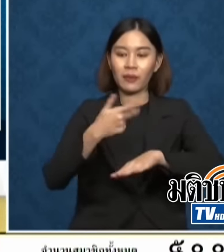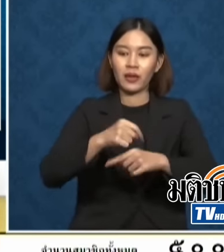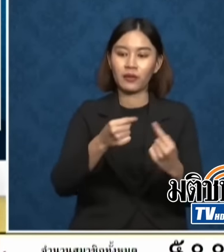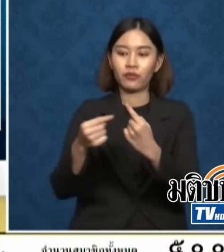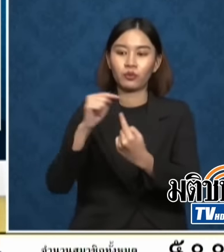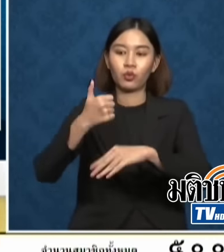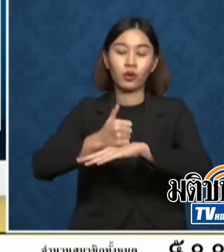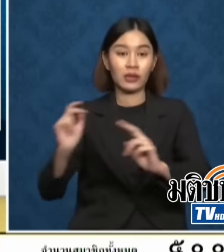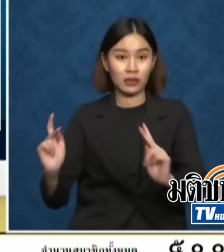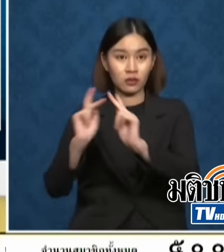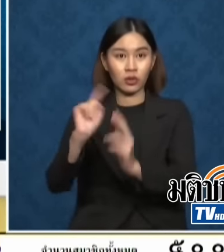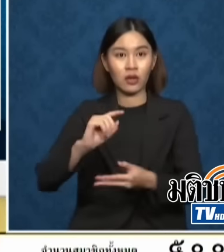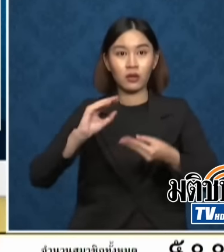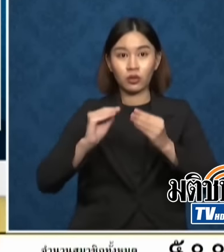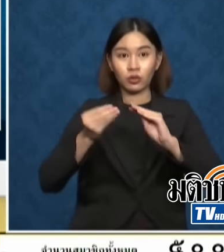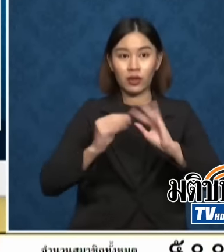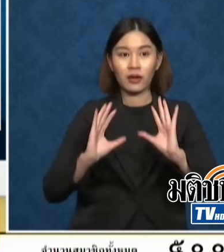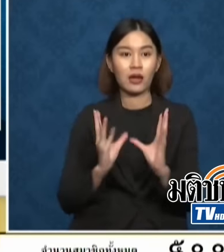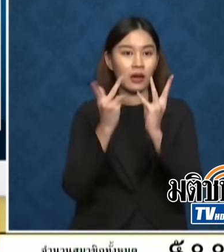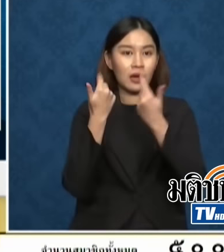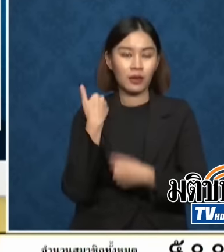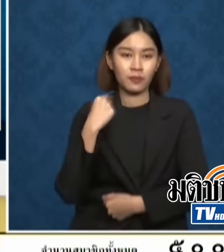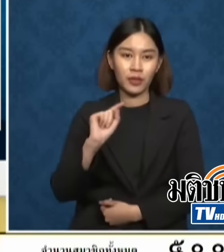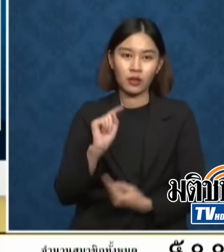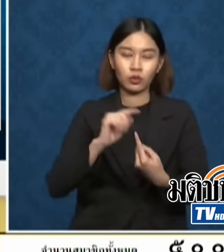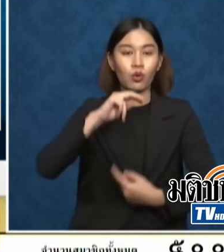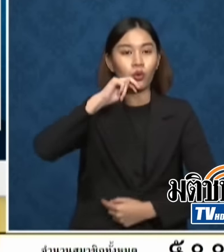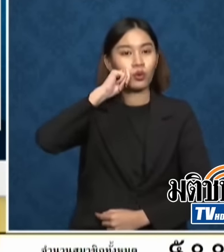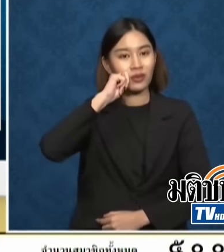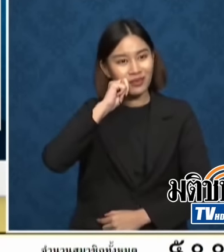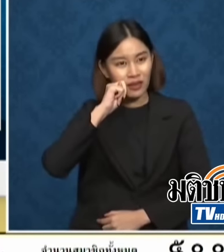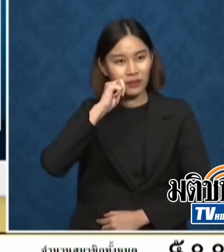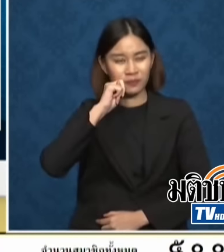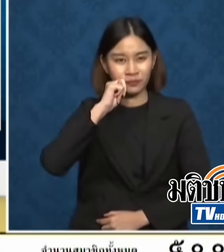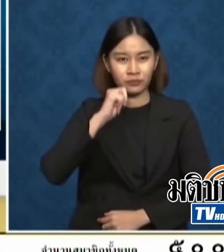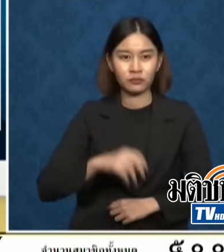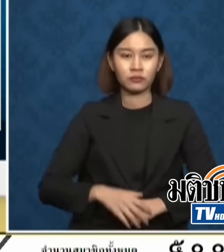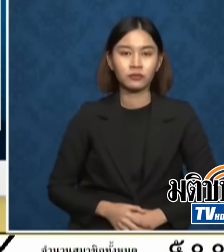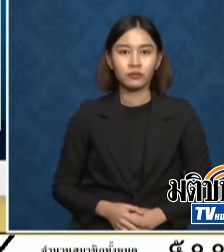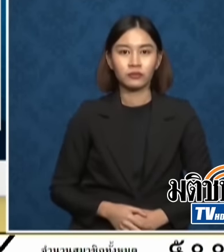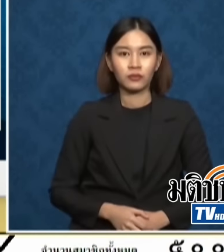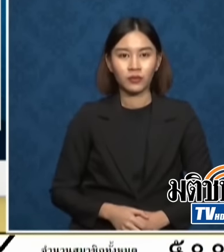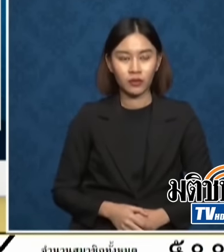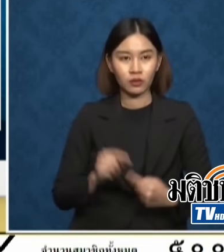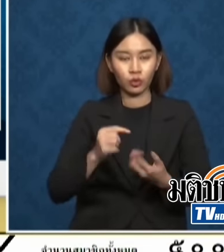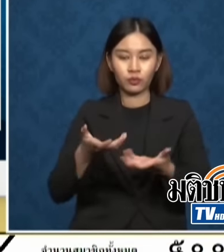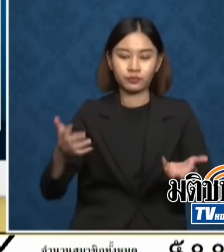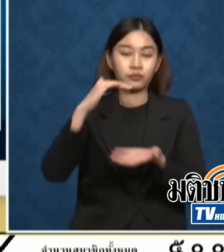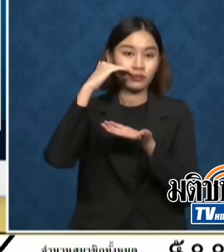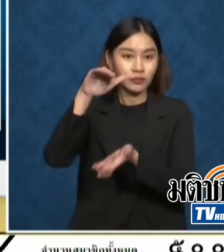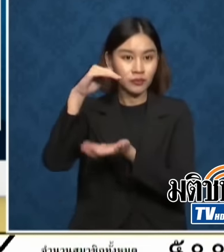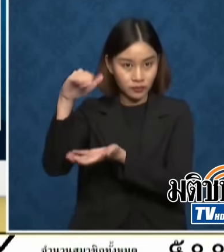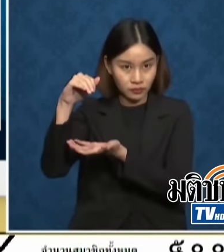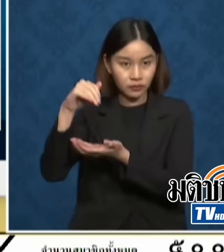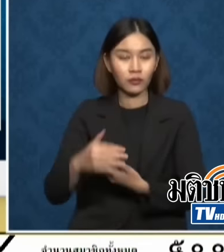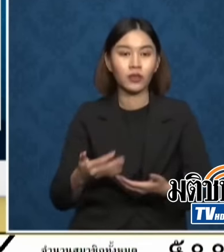รัฐมนตรีตัวเลขที่หายไปไม่ว่าจะเป็นจำนวนน้ำที่จับได้ของสะพานปลาไม่ว่าจะเป็นการขนส่งไม่ว่าจะ